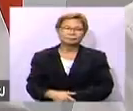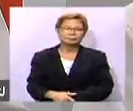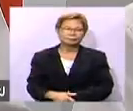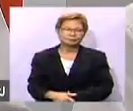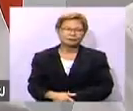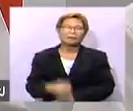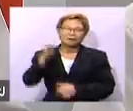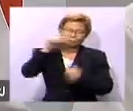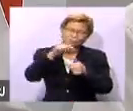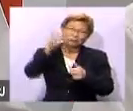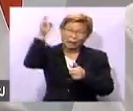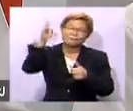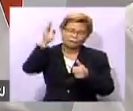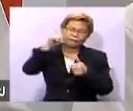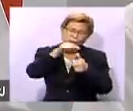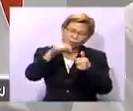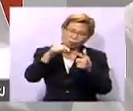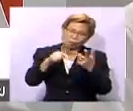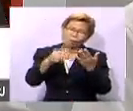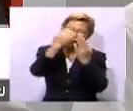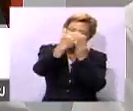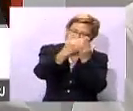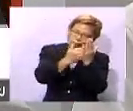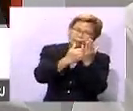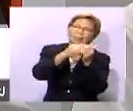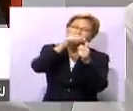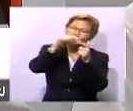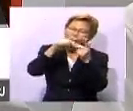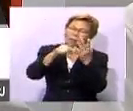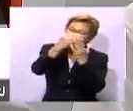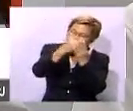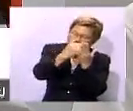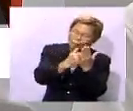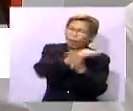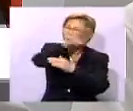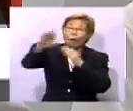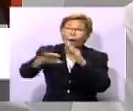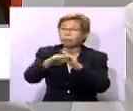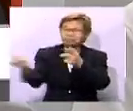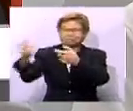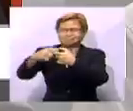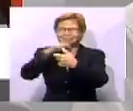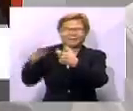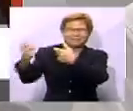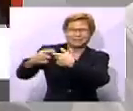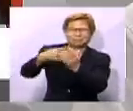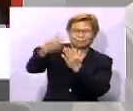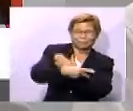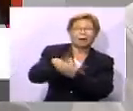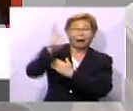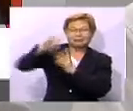There will be series of events that and all other events not related to this program will